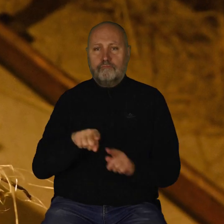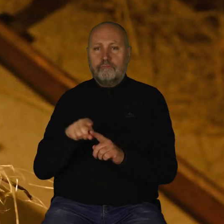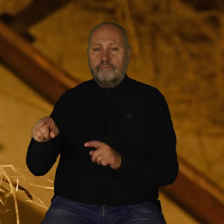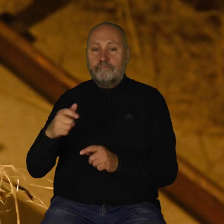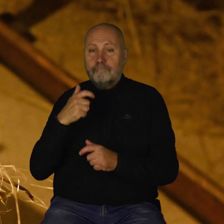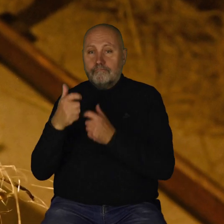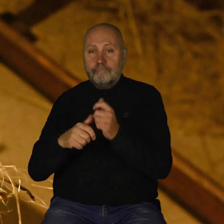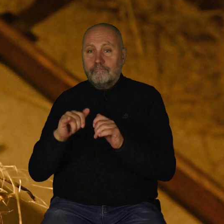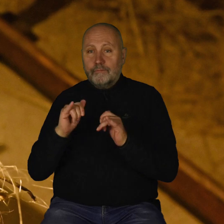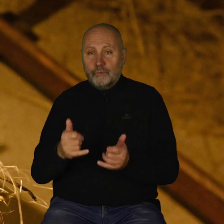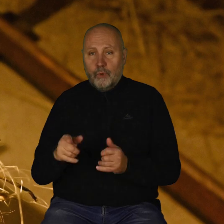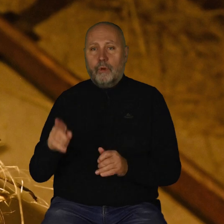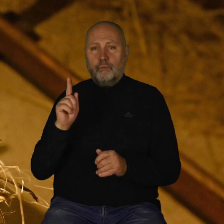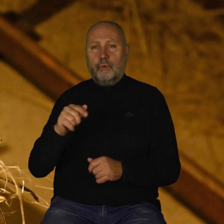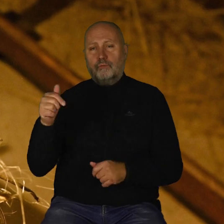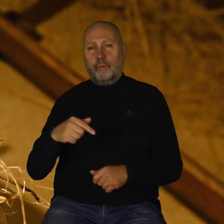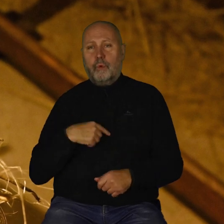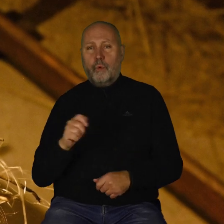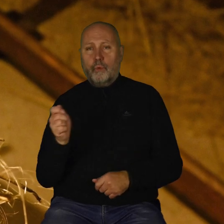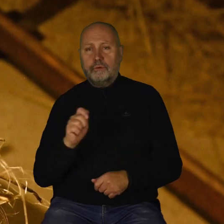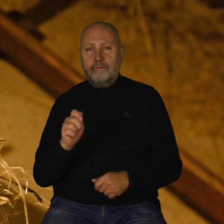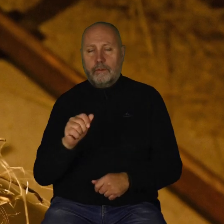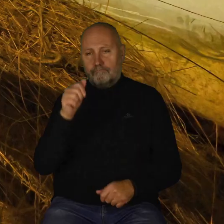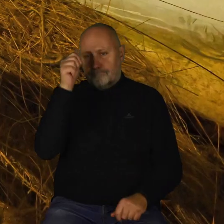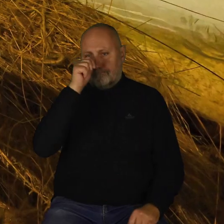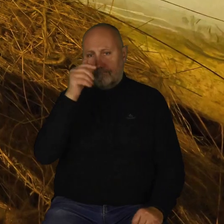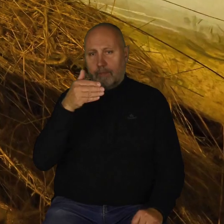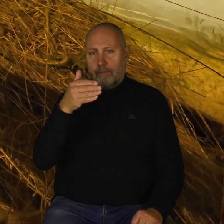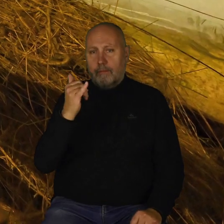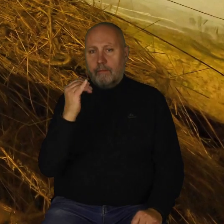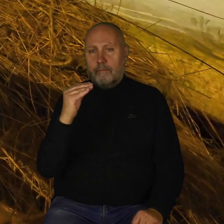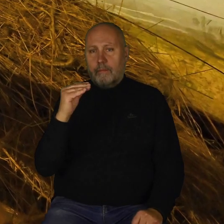do tych czynności należało użyć